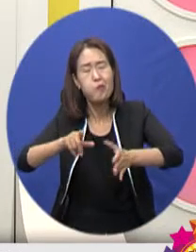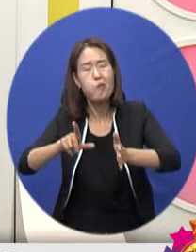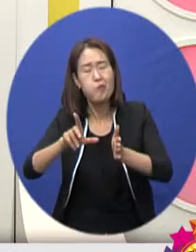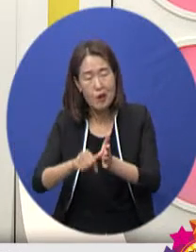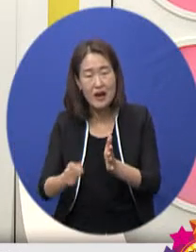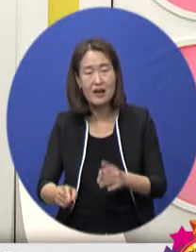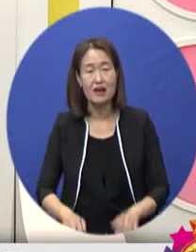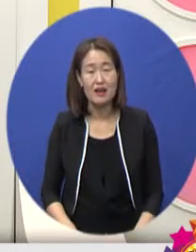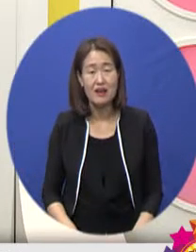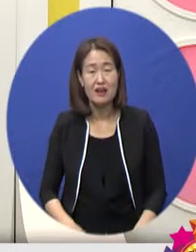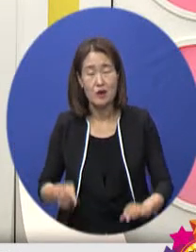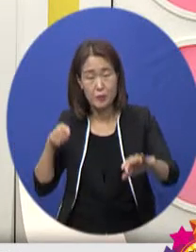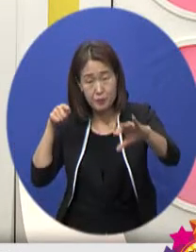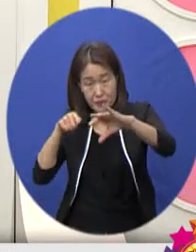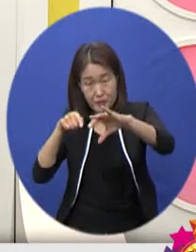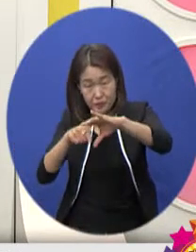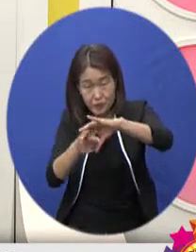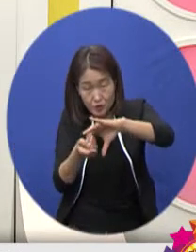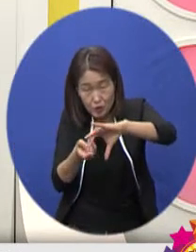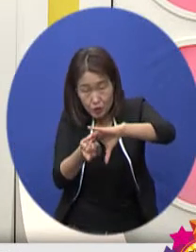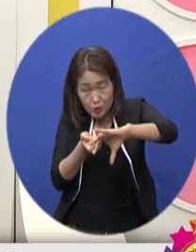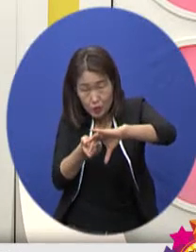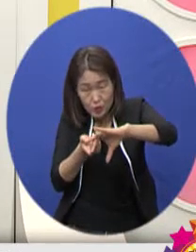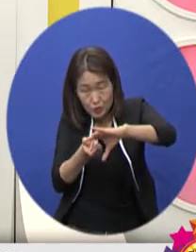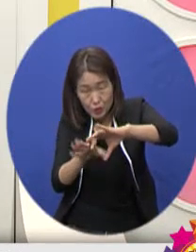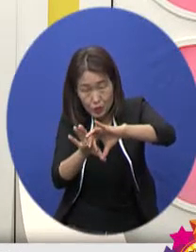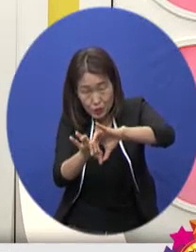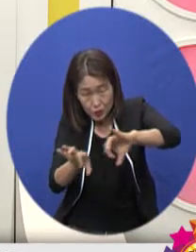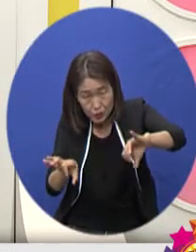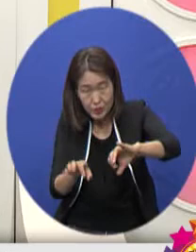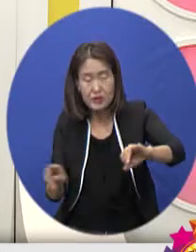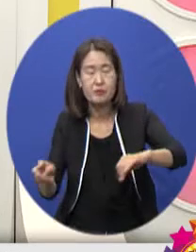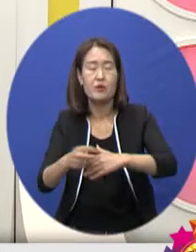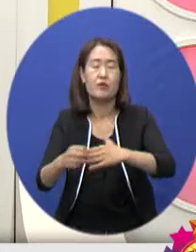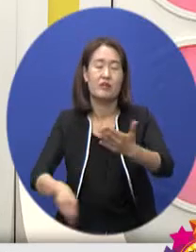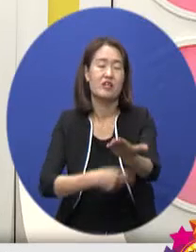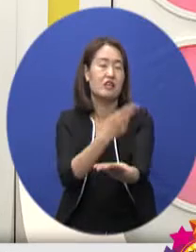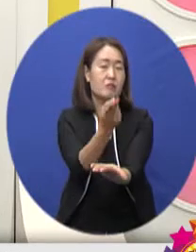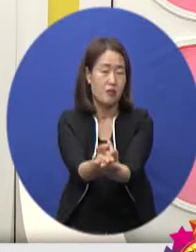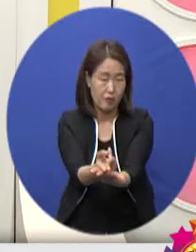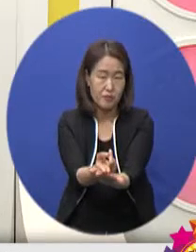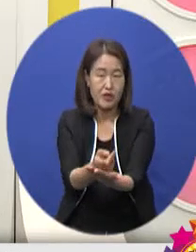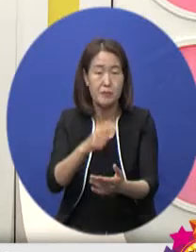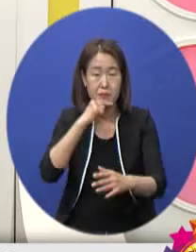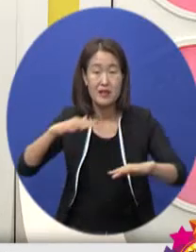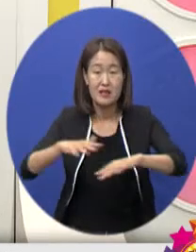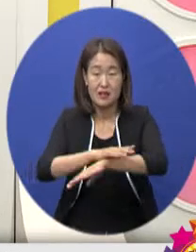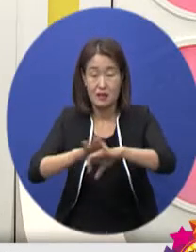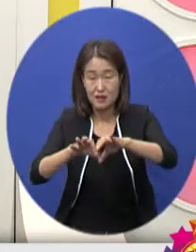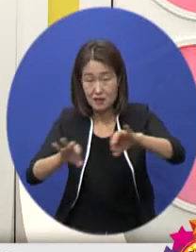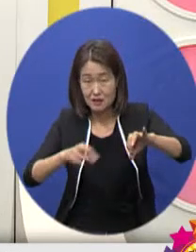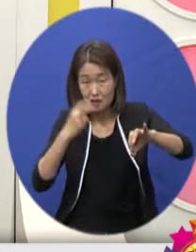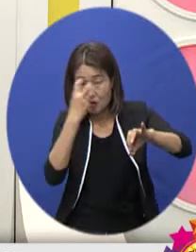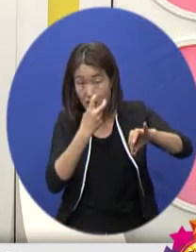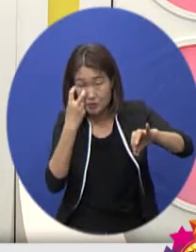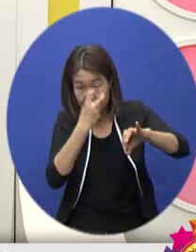시술로 가능하다고 그날로 그냥 입원하면서 저 이 혈관 검사를 했더니 네.